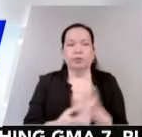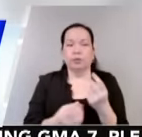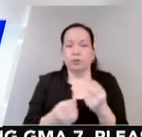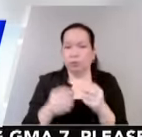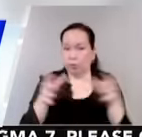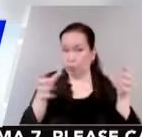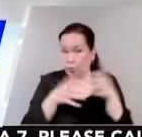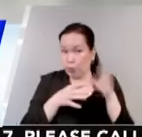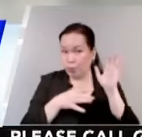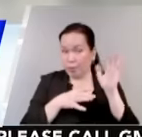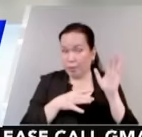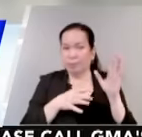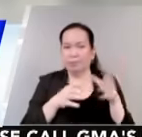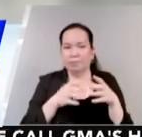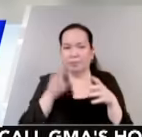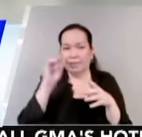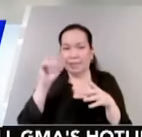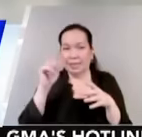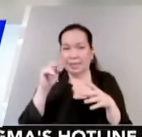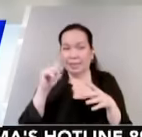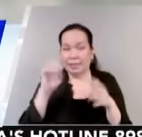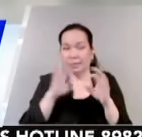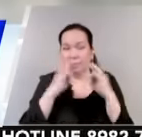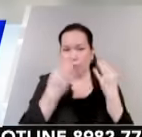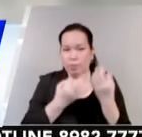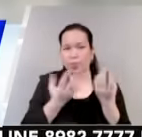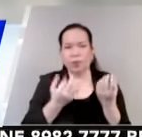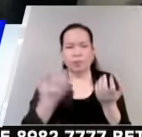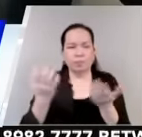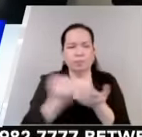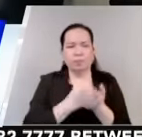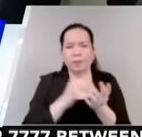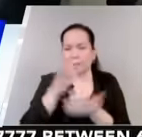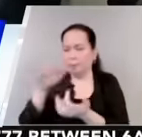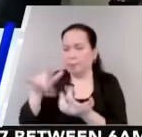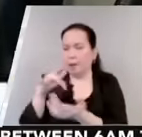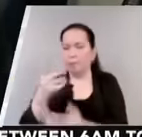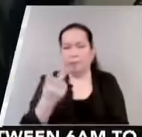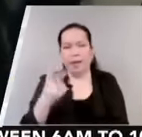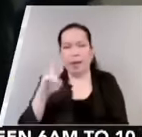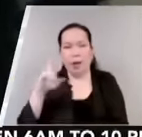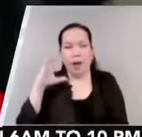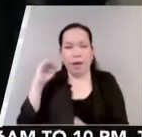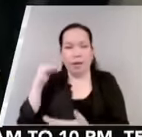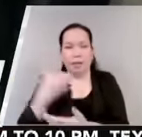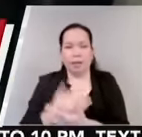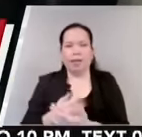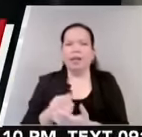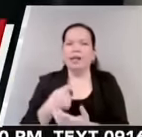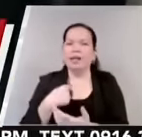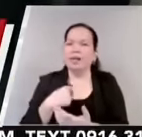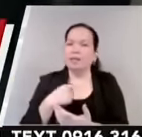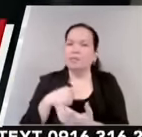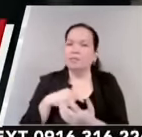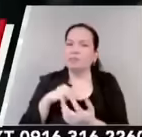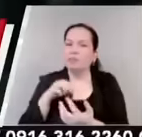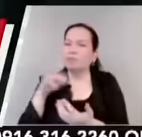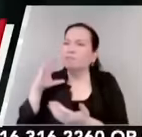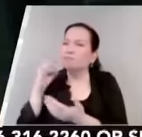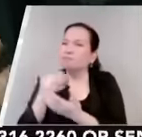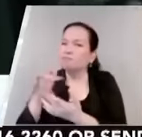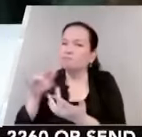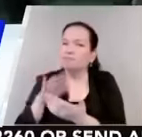kukunin ang pagkakataon para maipasyal si Nazia at Sexto. Nagagala namin sa mga, alam mo yung mga hindi namin napupuntahan, mga zoo,